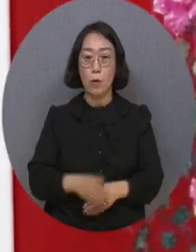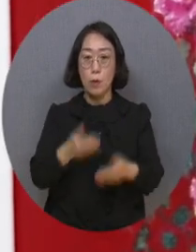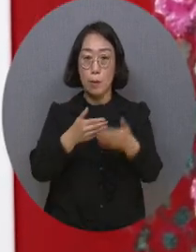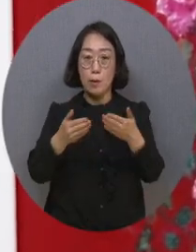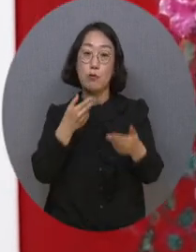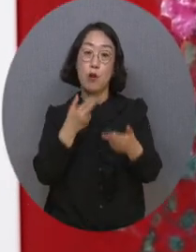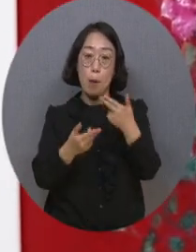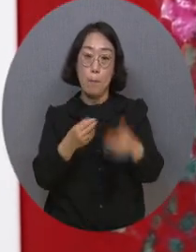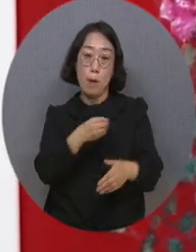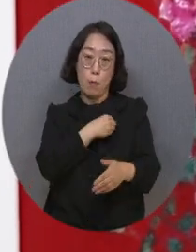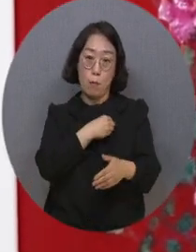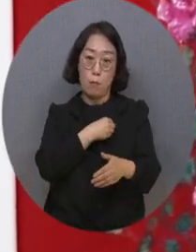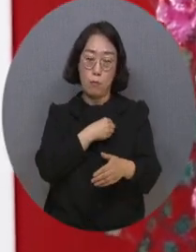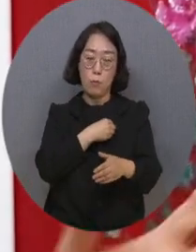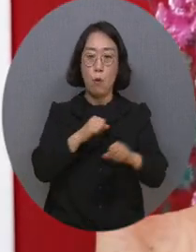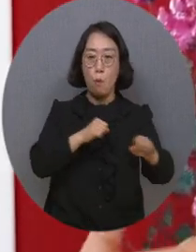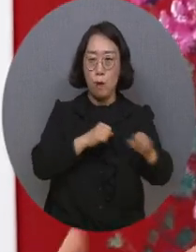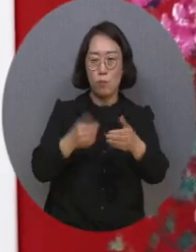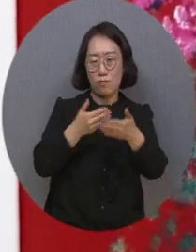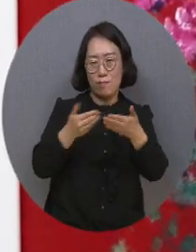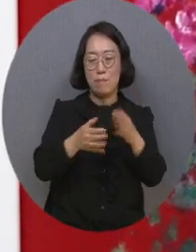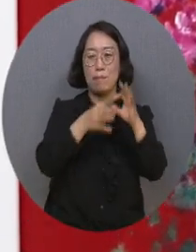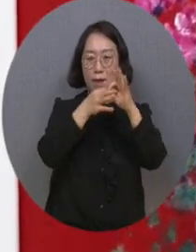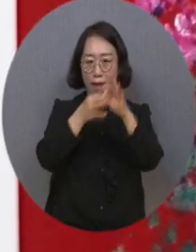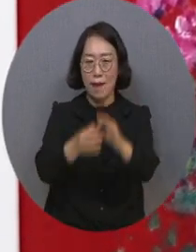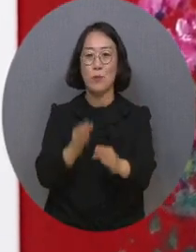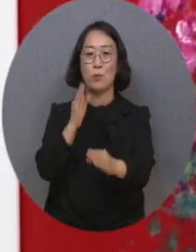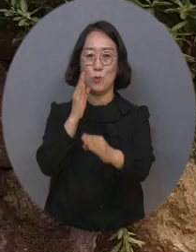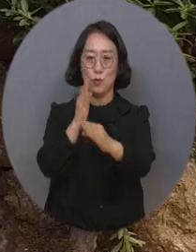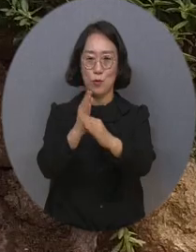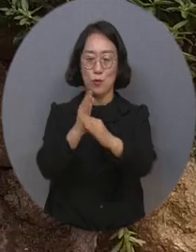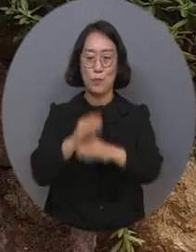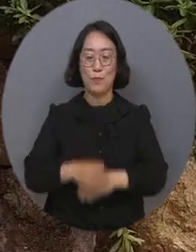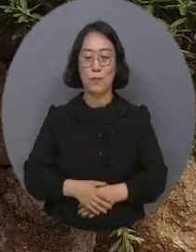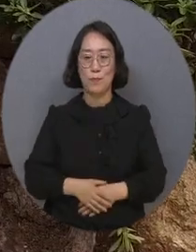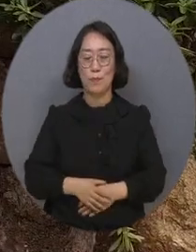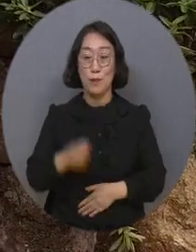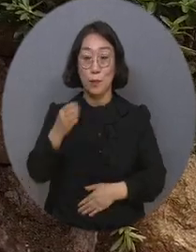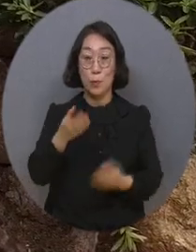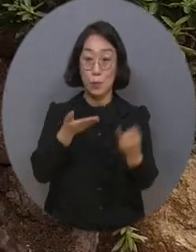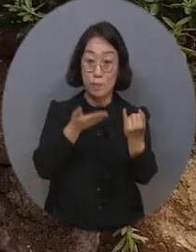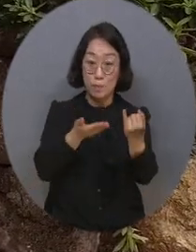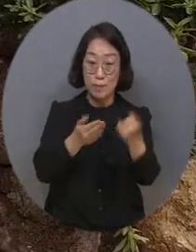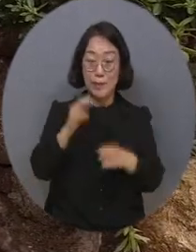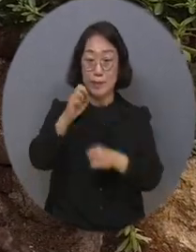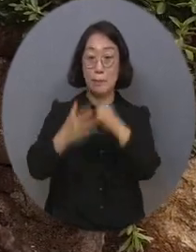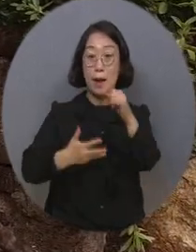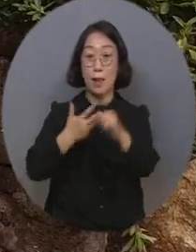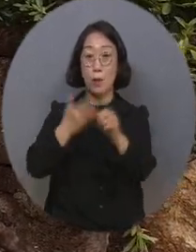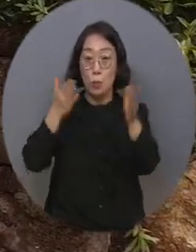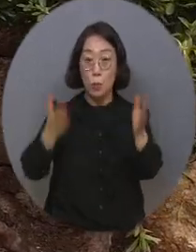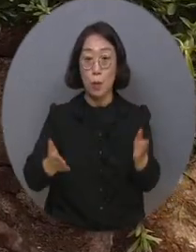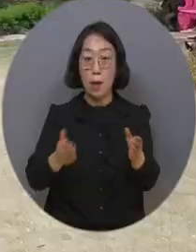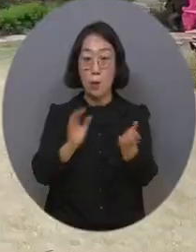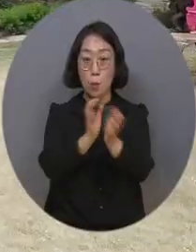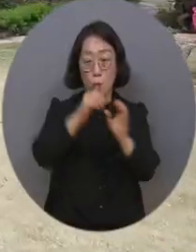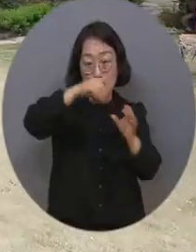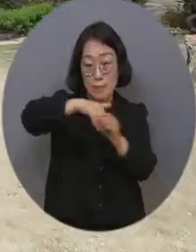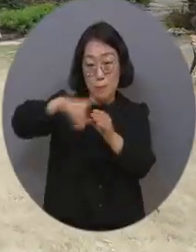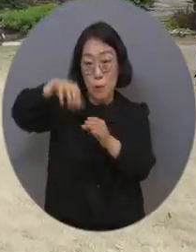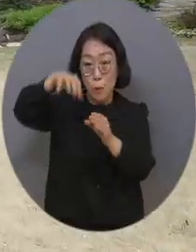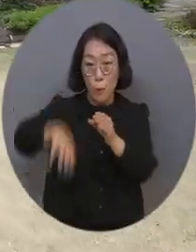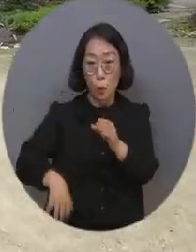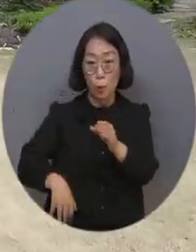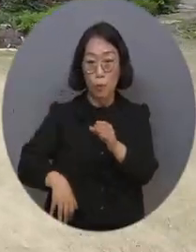한국미술협회 회원으로 왕성한 활동을 하고 있습니다 또한 작가가 28년 동안 가까운 정원을